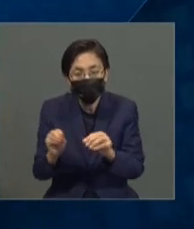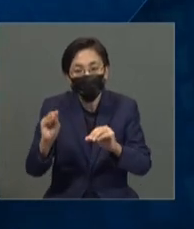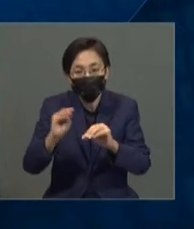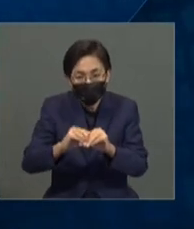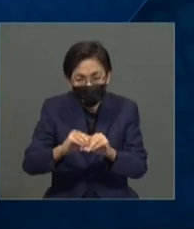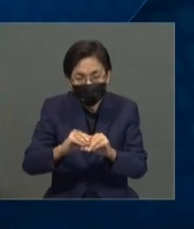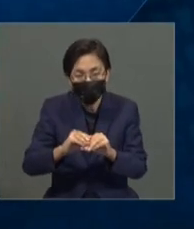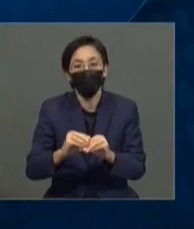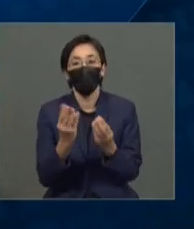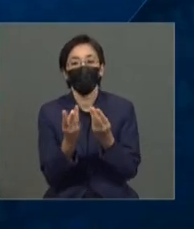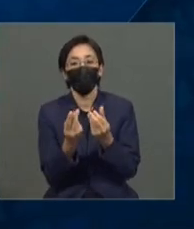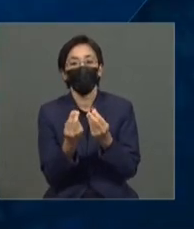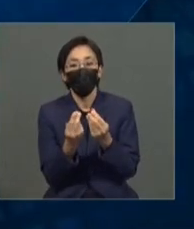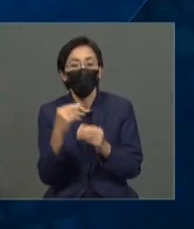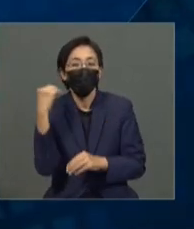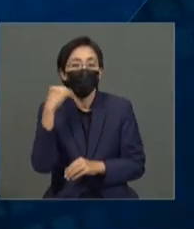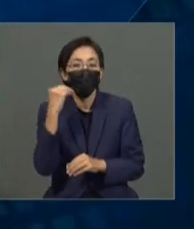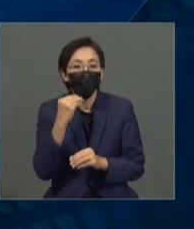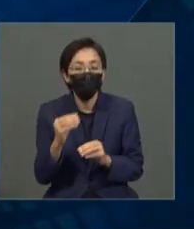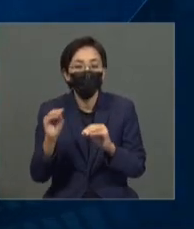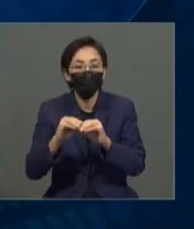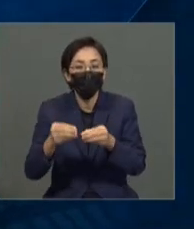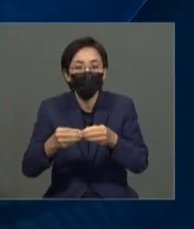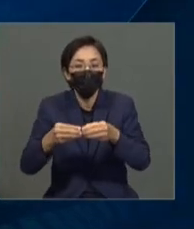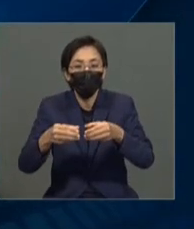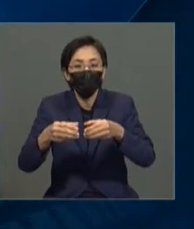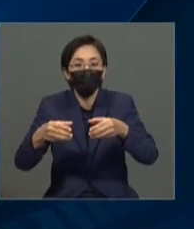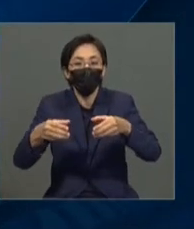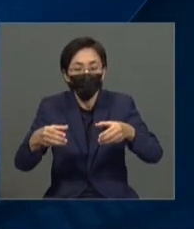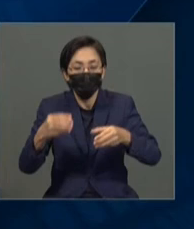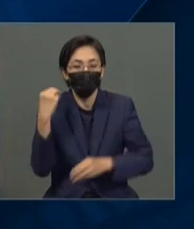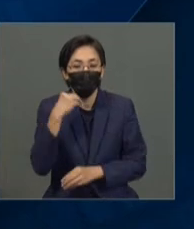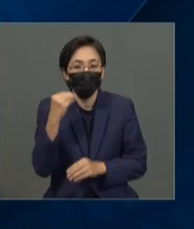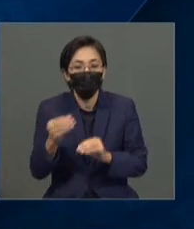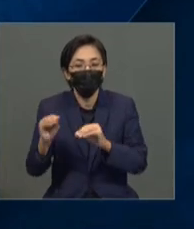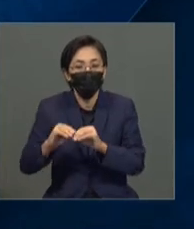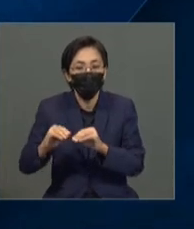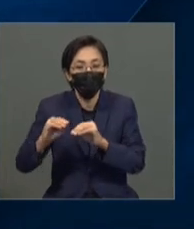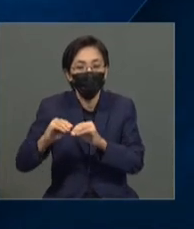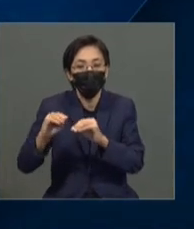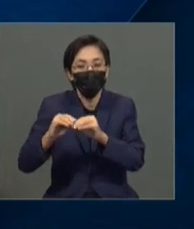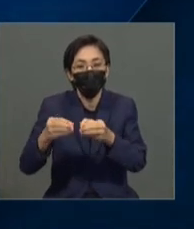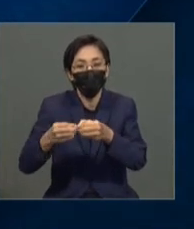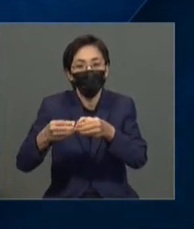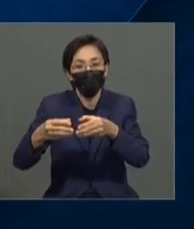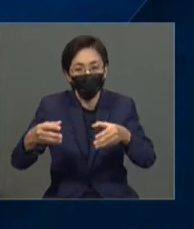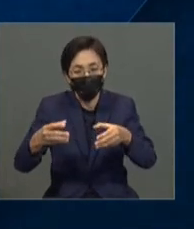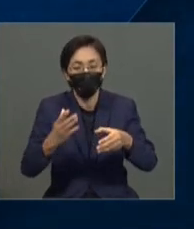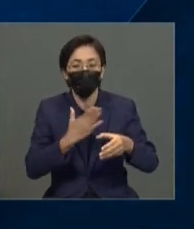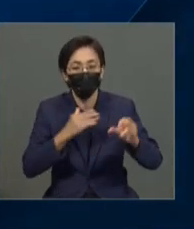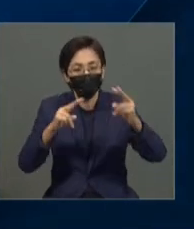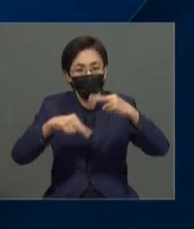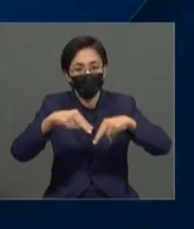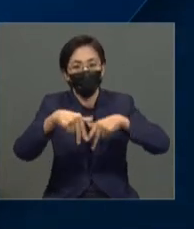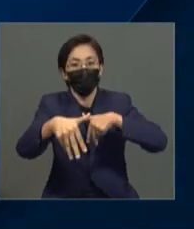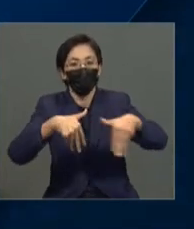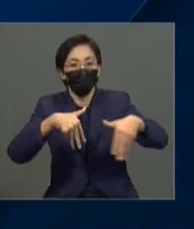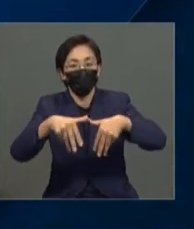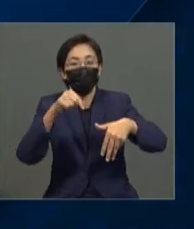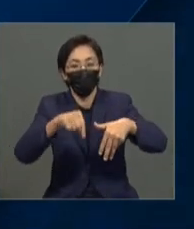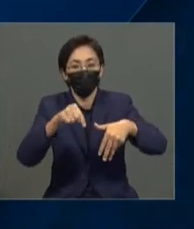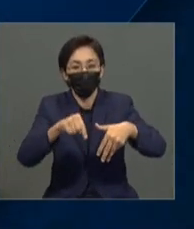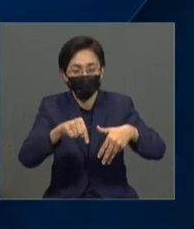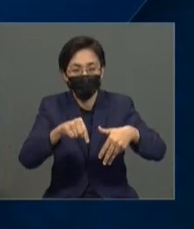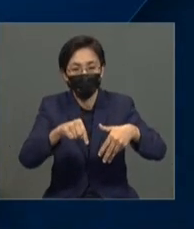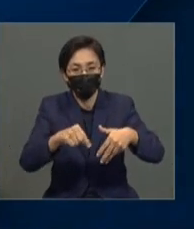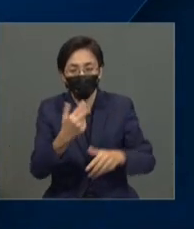มีการอัปเดตตัวเลขรายวันแล้วก็เพิ่มจำนวนนะคะแต่ละวันตอนนี้เนี่ยคลัสเตอร์เหล่านี้เรายังเน้นย้ำในเรื่องของ